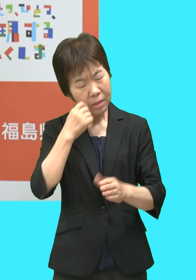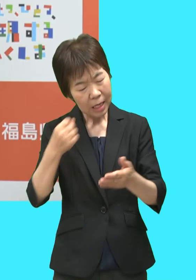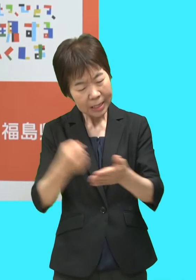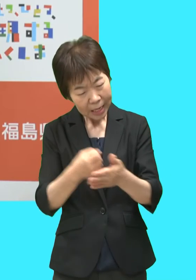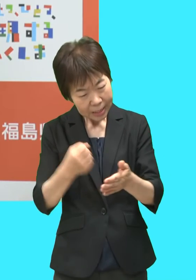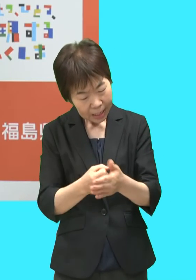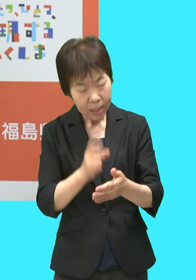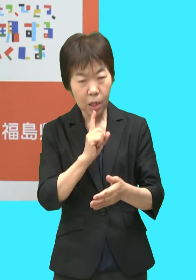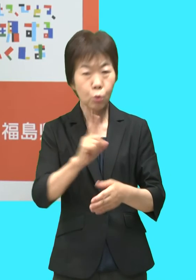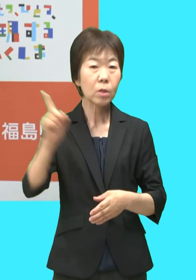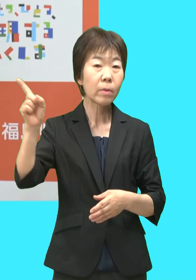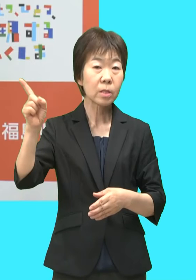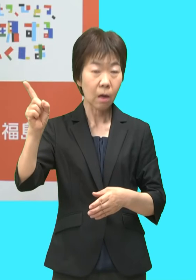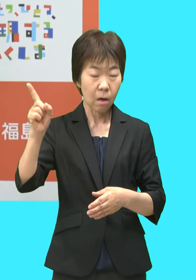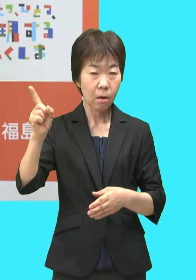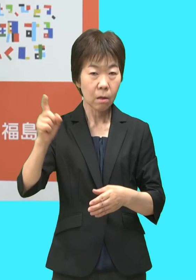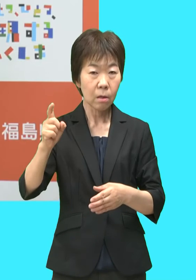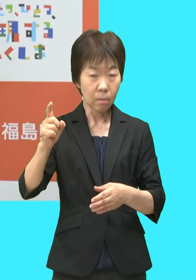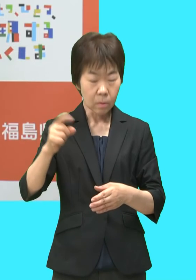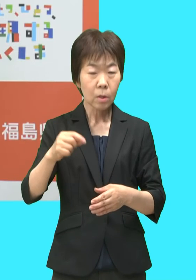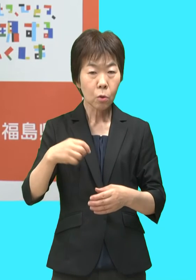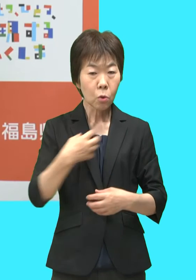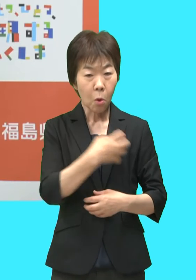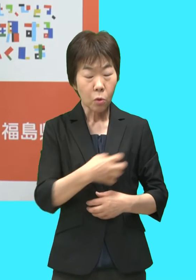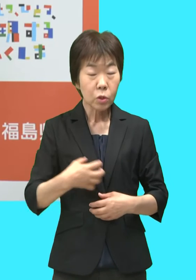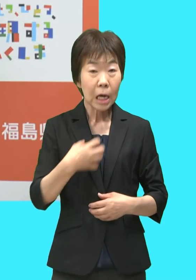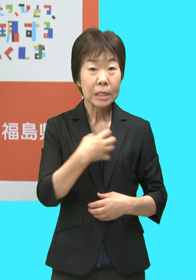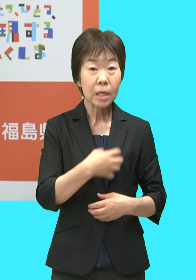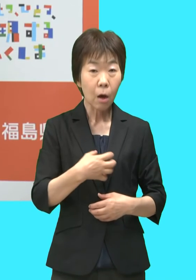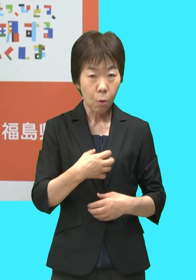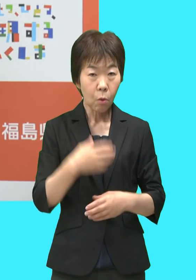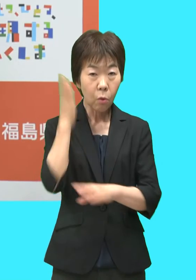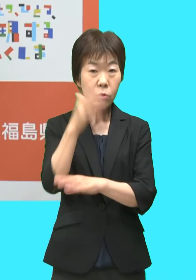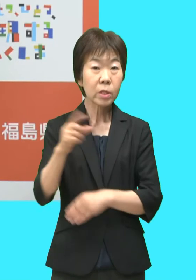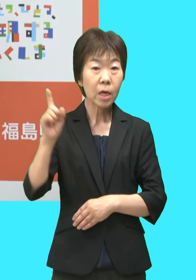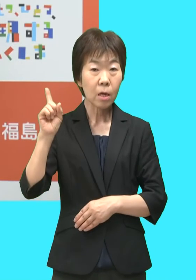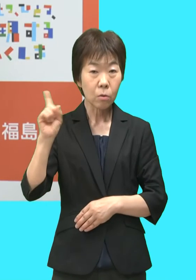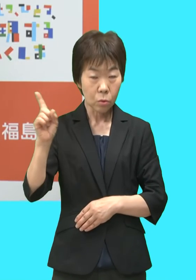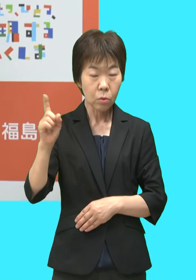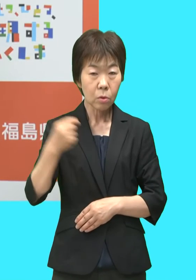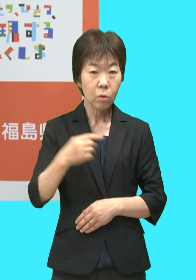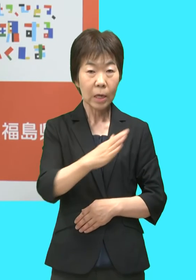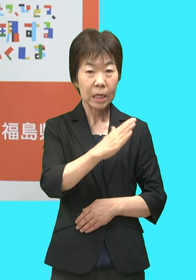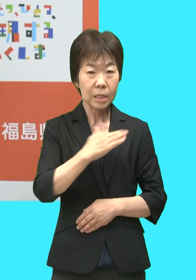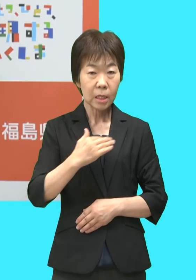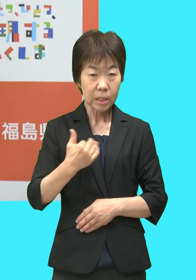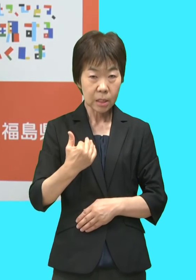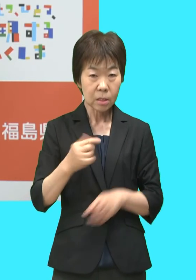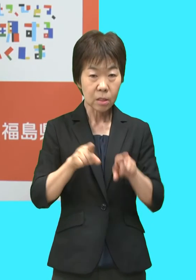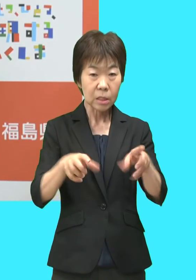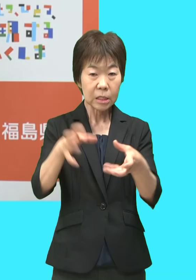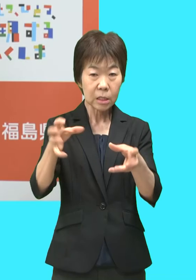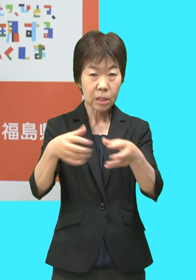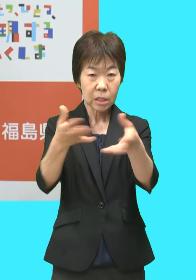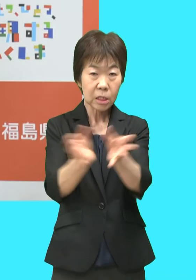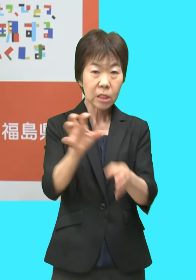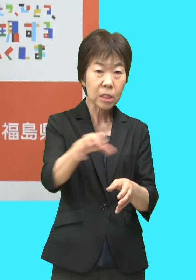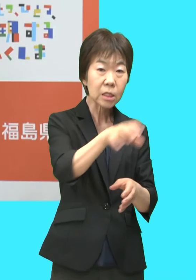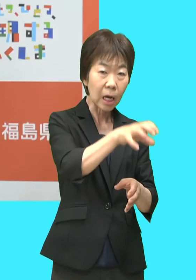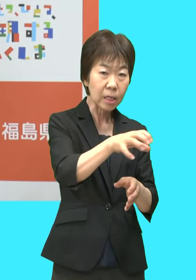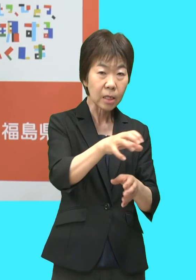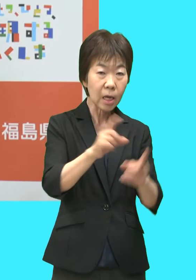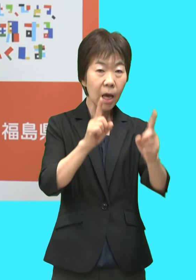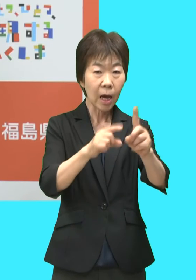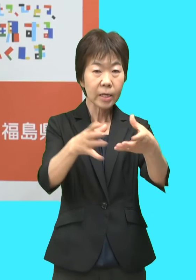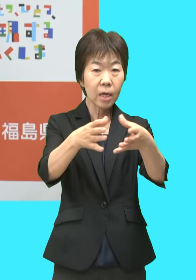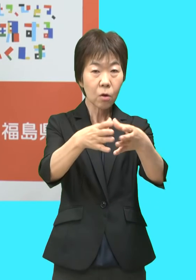をされていました。で、逆にこの悔しさというものを政府、あと我々自治体、そして相手国の方